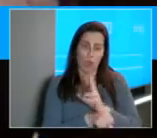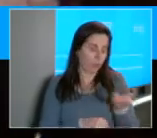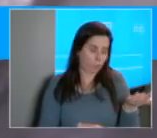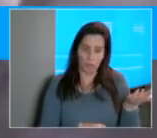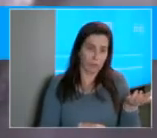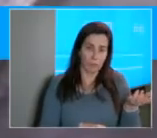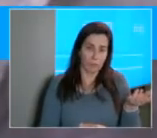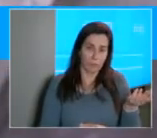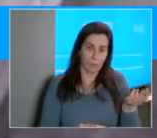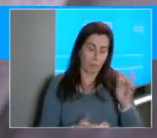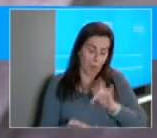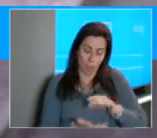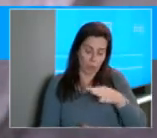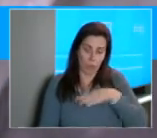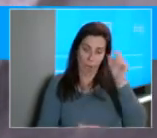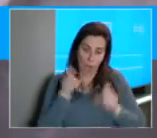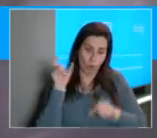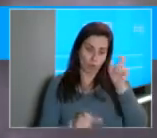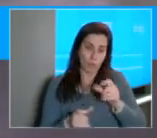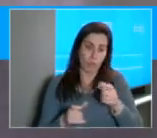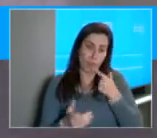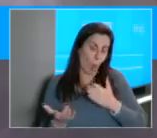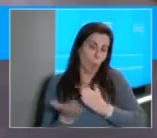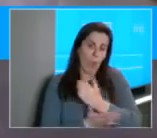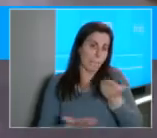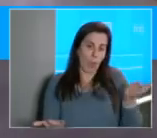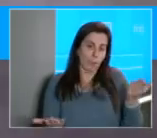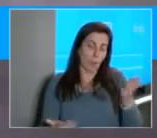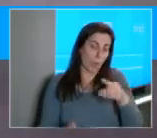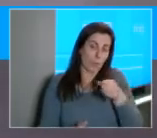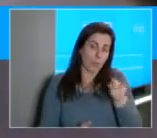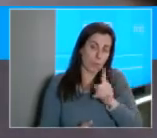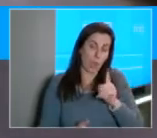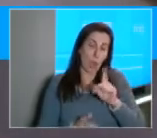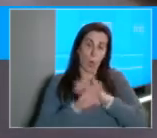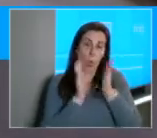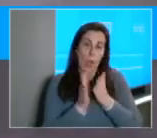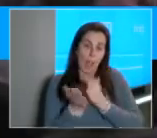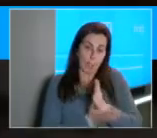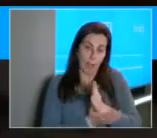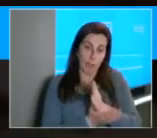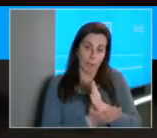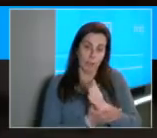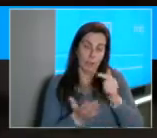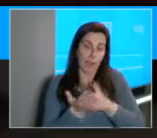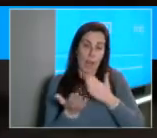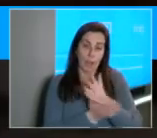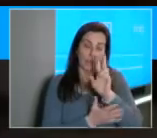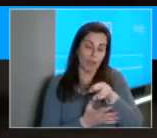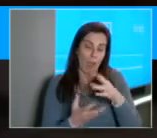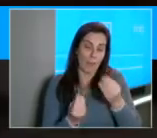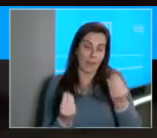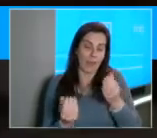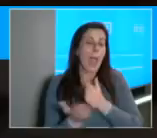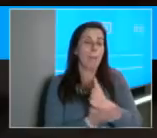לפחות מהצד שלי אנשים דיברו את האמת שלהם. אולי זאת לא כל האמת כמובן, כי לאמת יש כמה